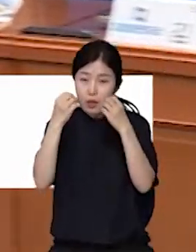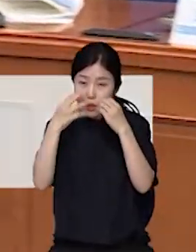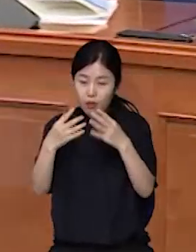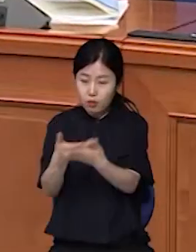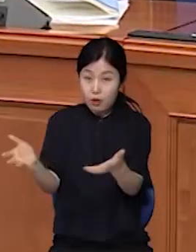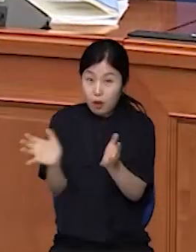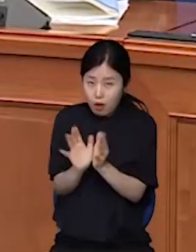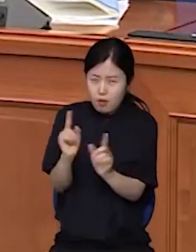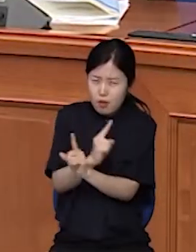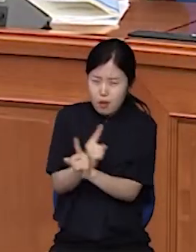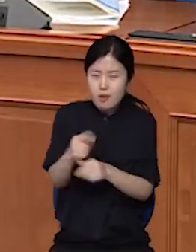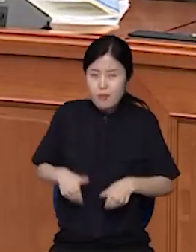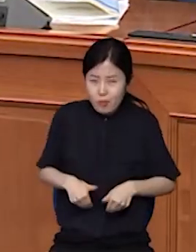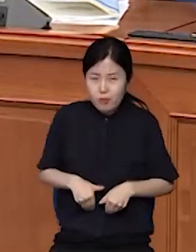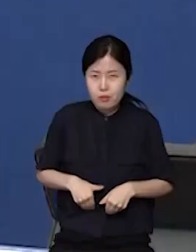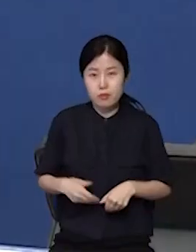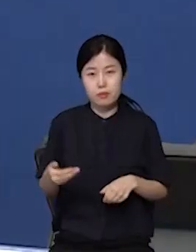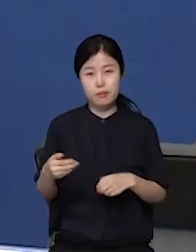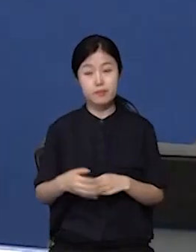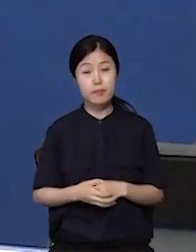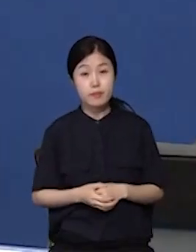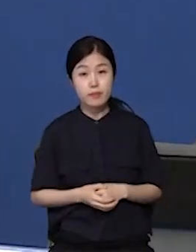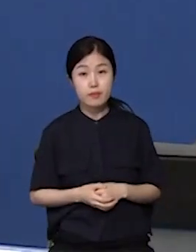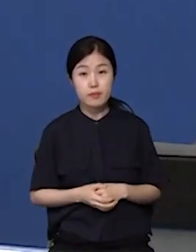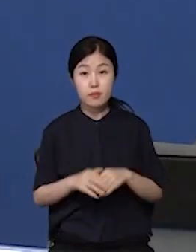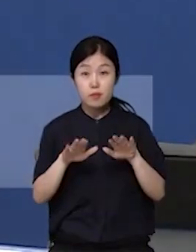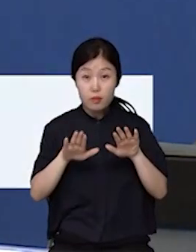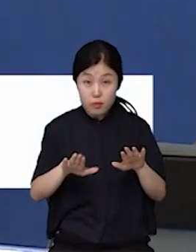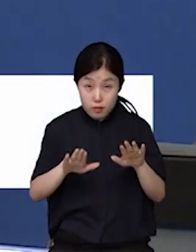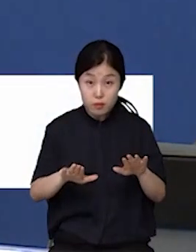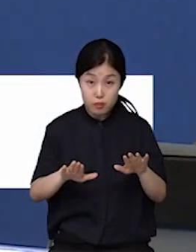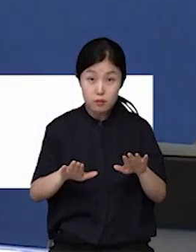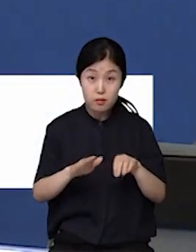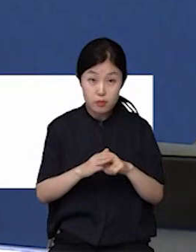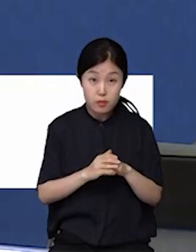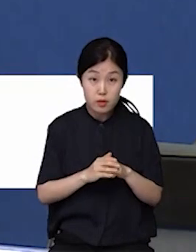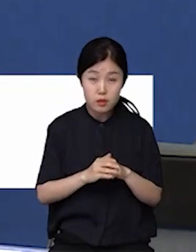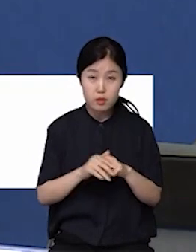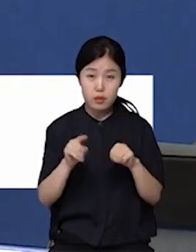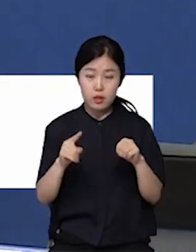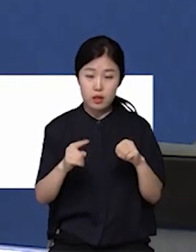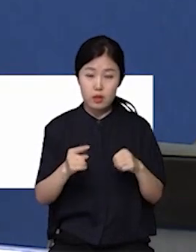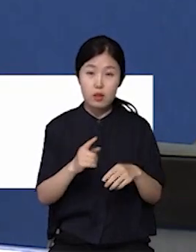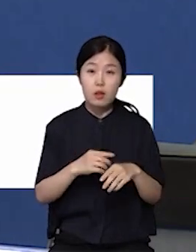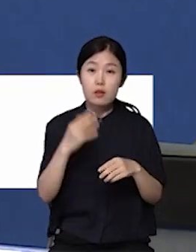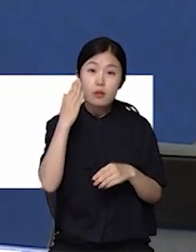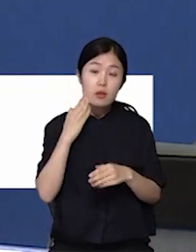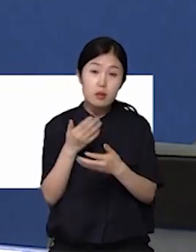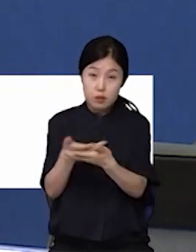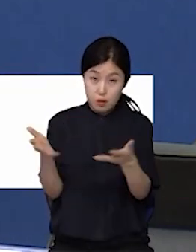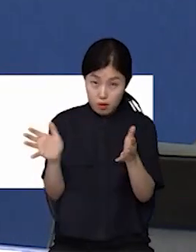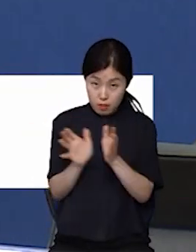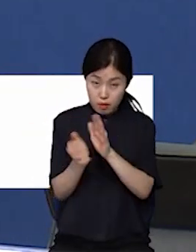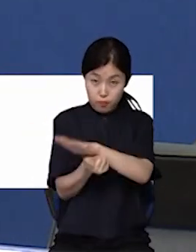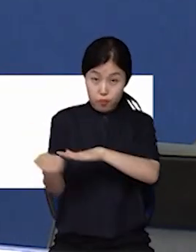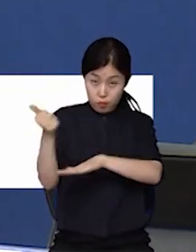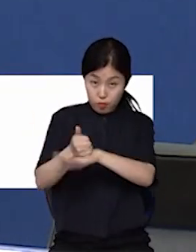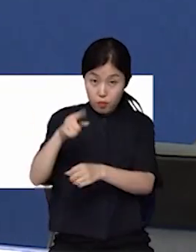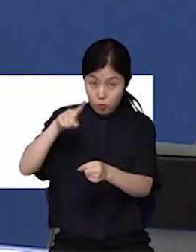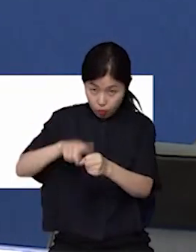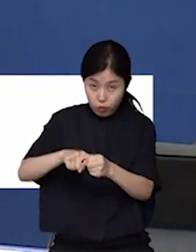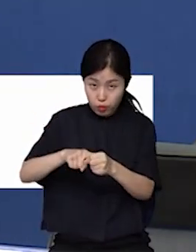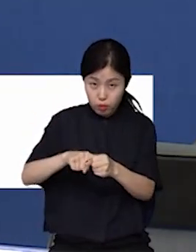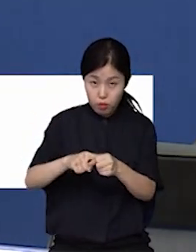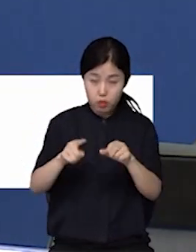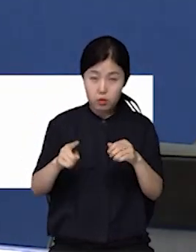것이라고 강조했습니다. 현안이 어렵고 바쁜 것은 맞으나 더불어민주당의 승리를 위해서는 혁신위원회의